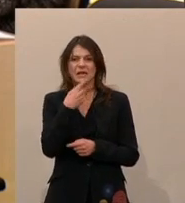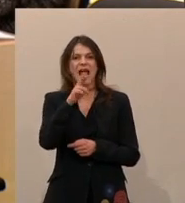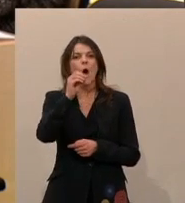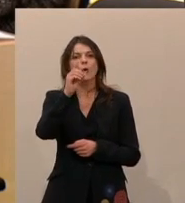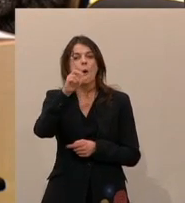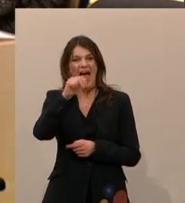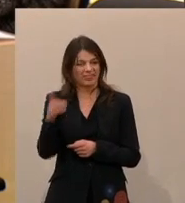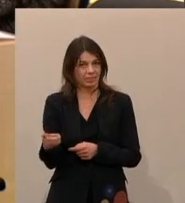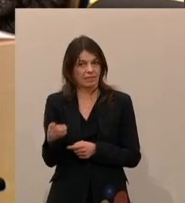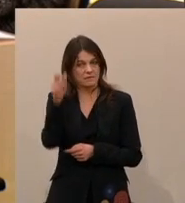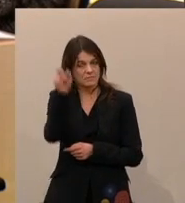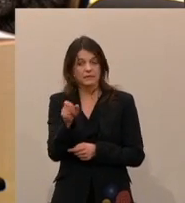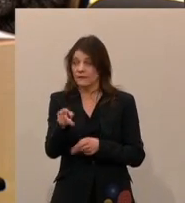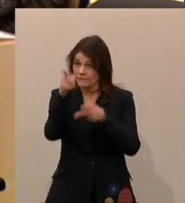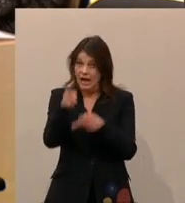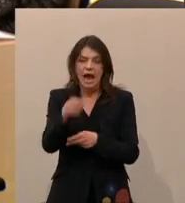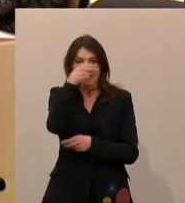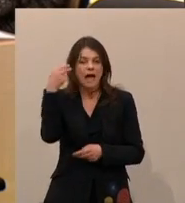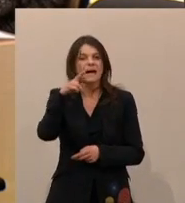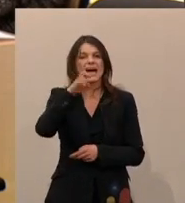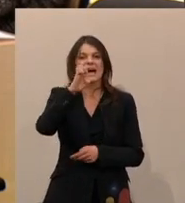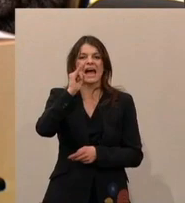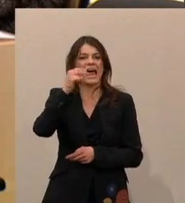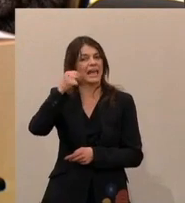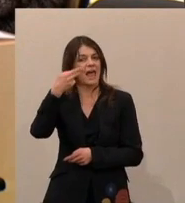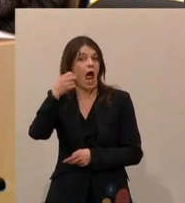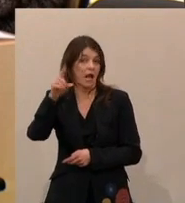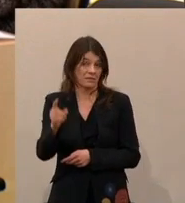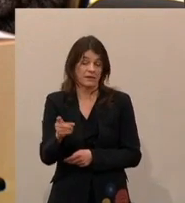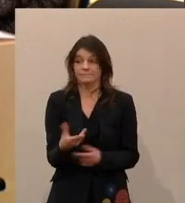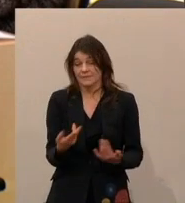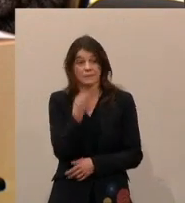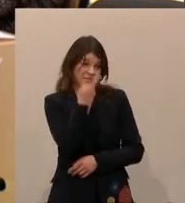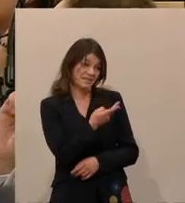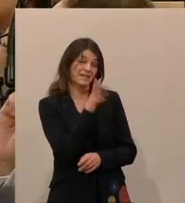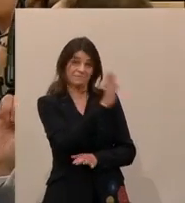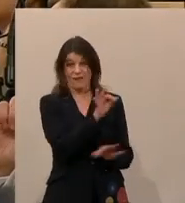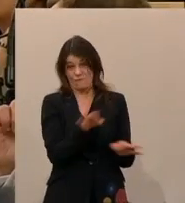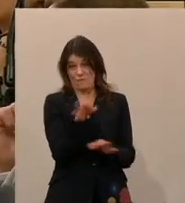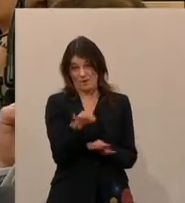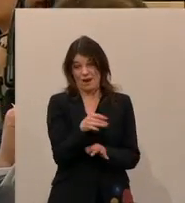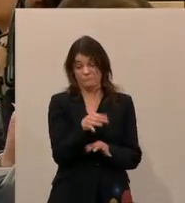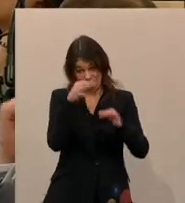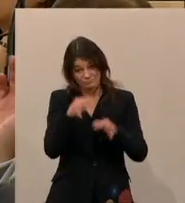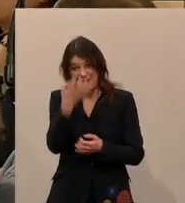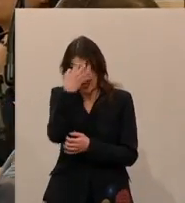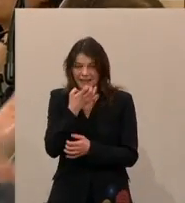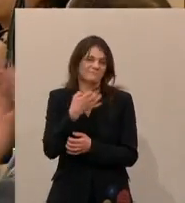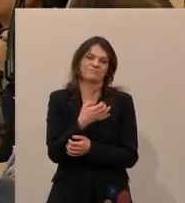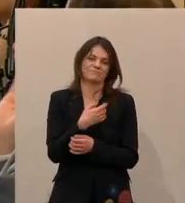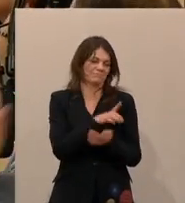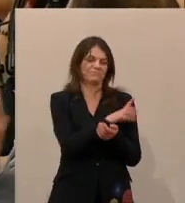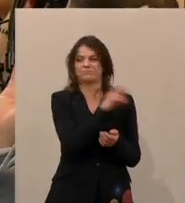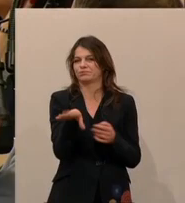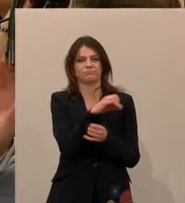Roland bezeichnete in Wahrheit Reinhard heißt. Aber so viel zur Seriosität Ihrer Vorbereitungsarbeit im Zusammenhang